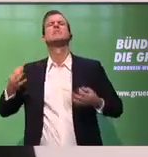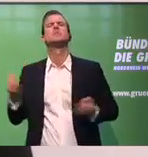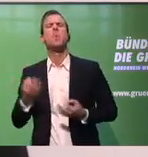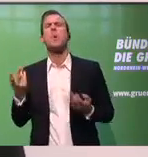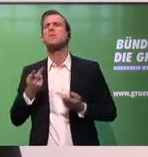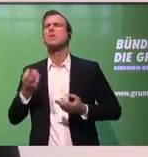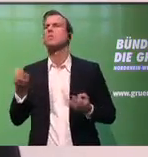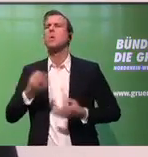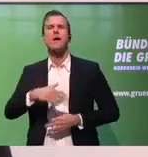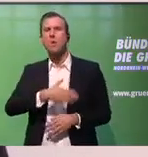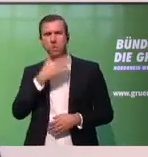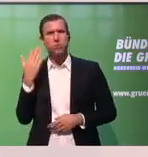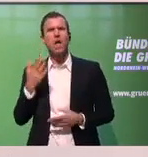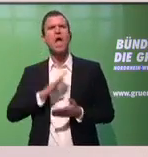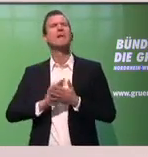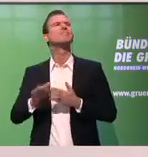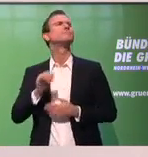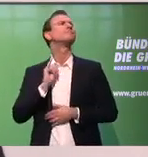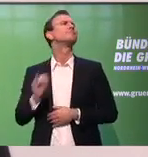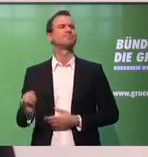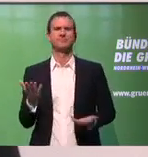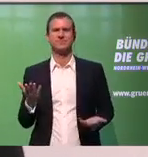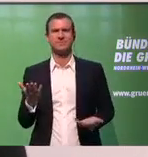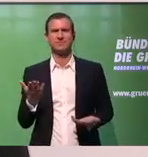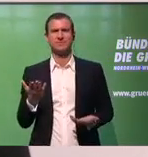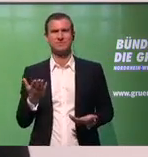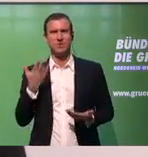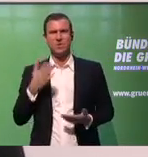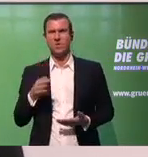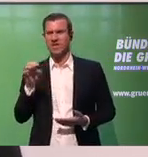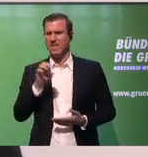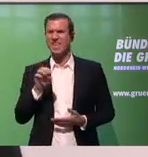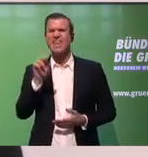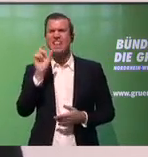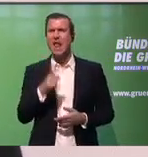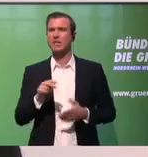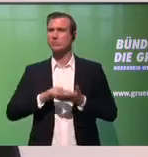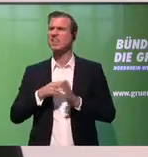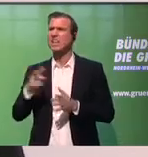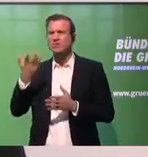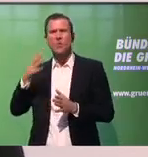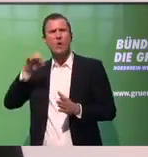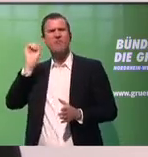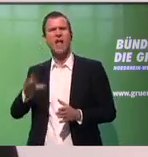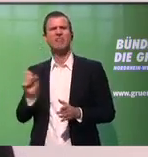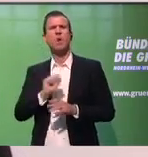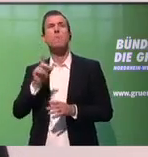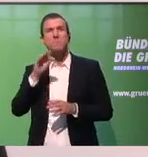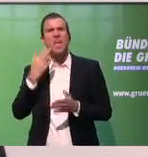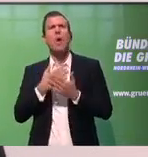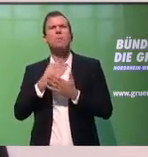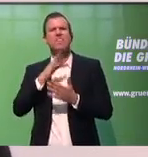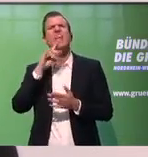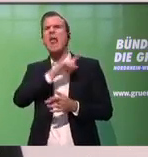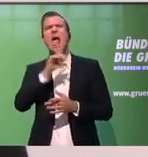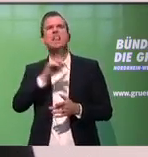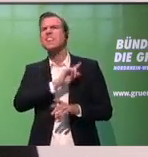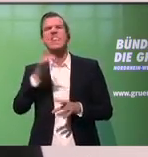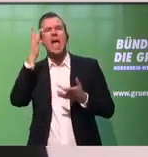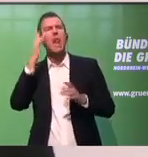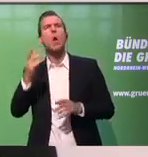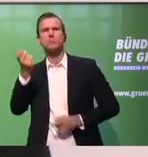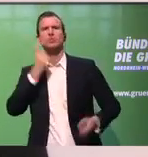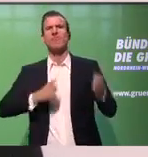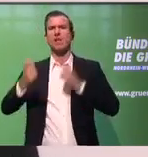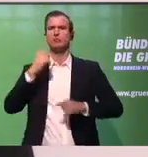macht, sondern dass die italienische Politik falsch ist und warum diese zur illegalen Zuwanderung führt. Eine